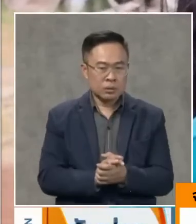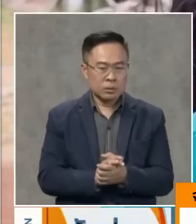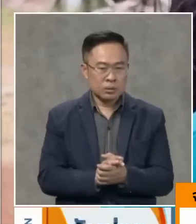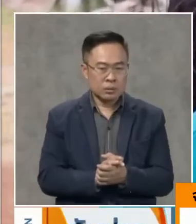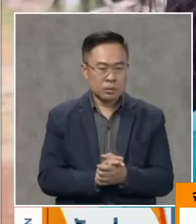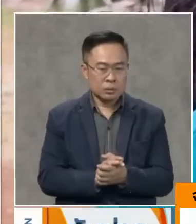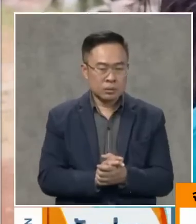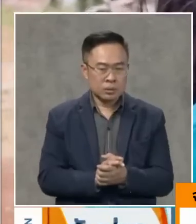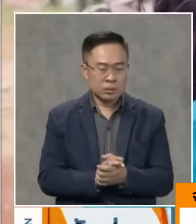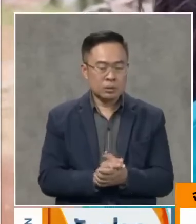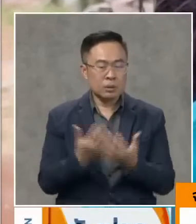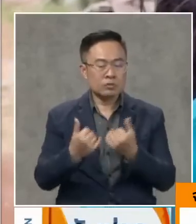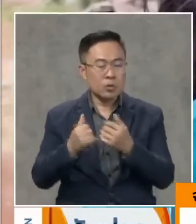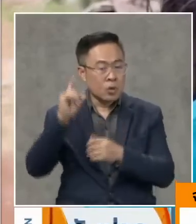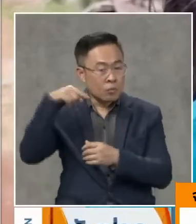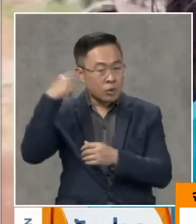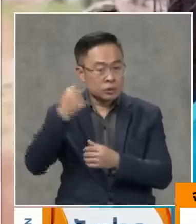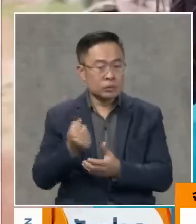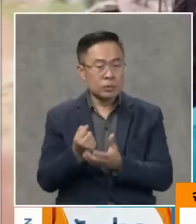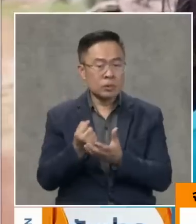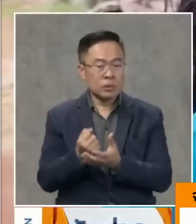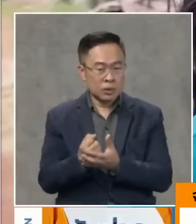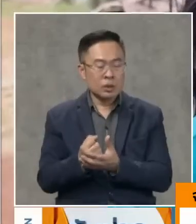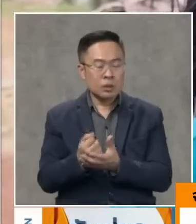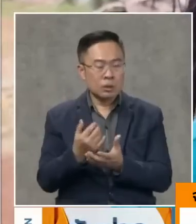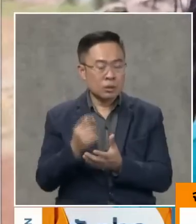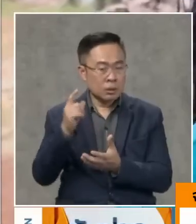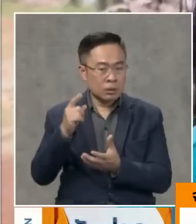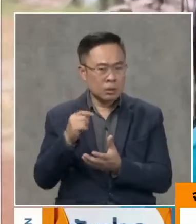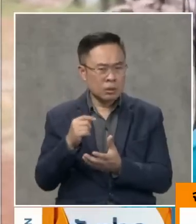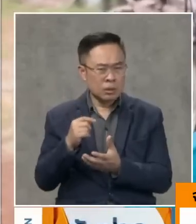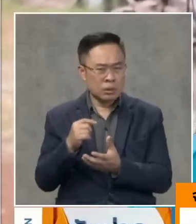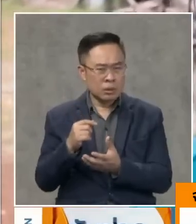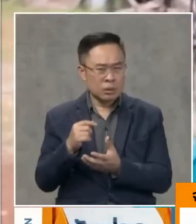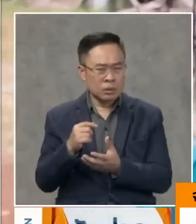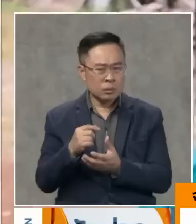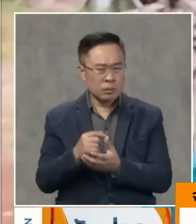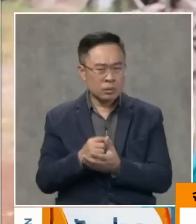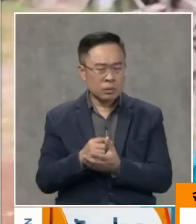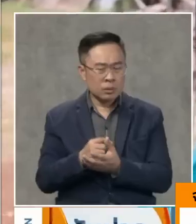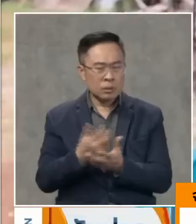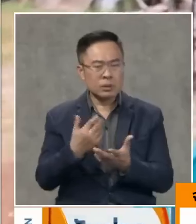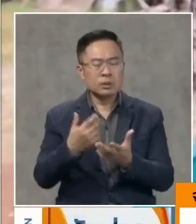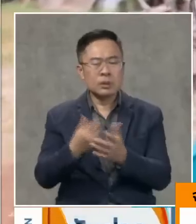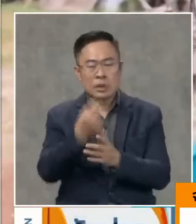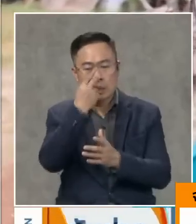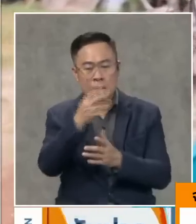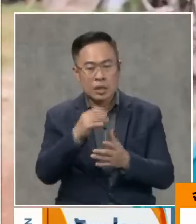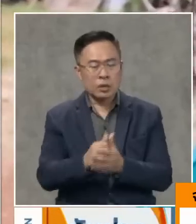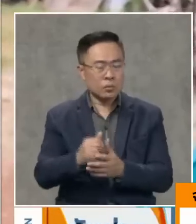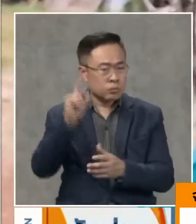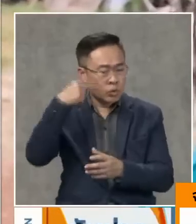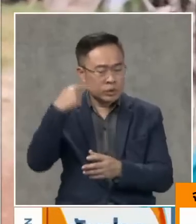รงนี้เพิ่นคือว่ายืนซ้อนมากพังกะเพิ่นกับมาส่งขึ้นรถแต่เห็นแฟนหนูเพิ่นกับมาเคียงกับมาบอกกันนี่ล่ะว่าให้ใจเ